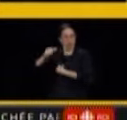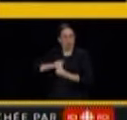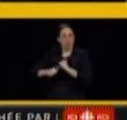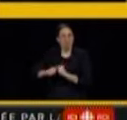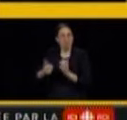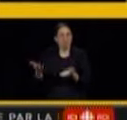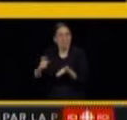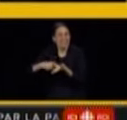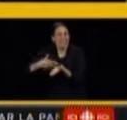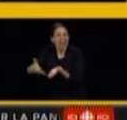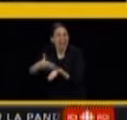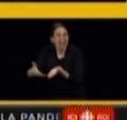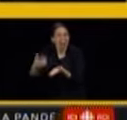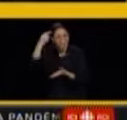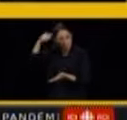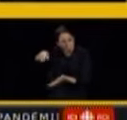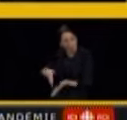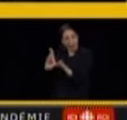très conscient